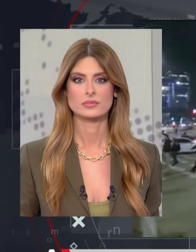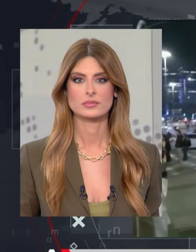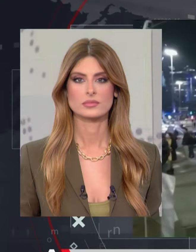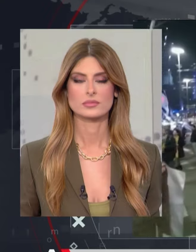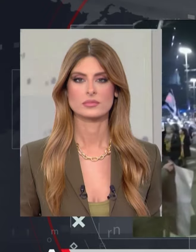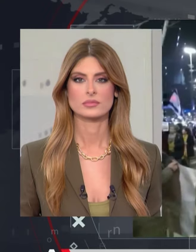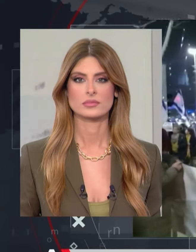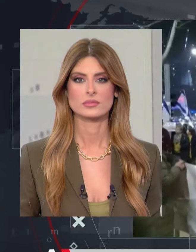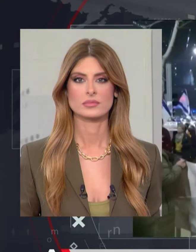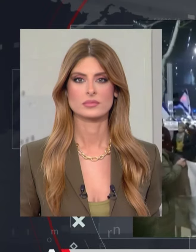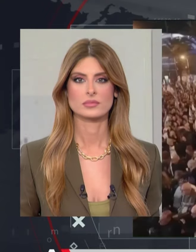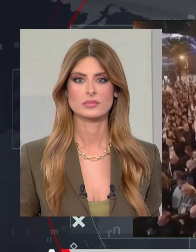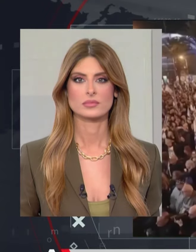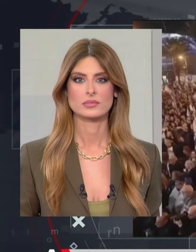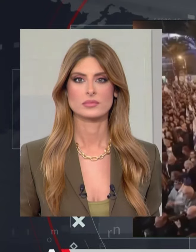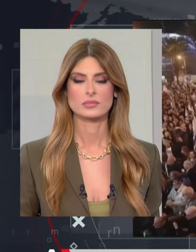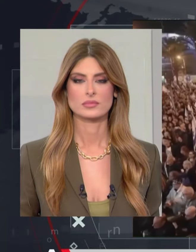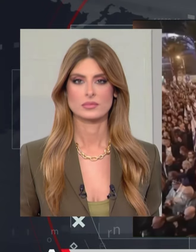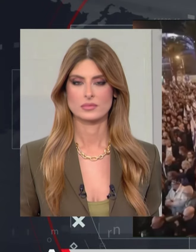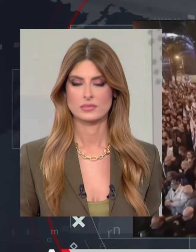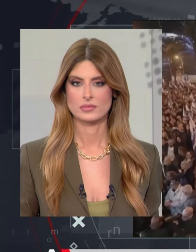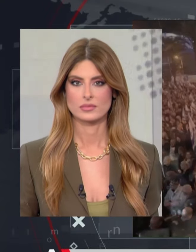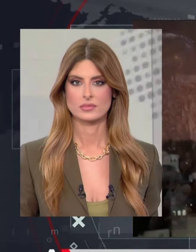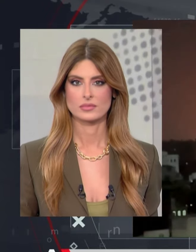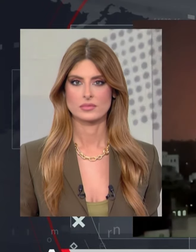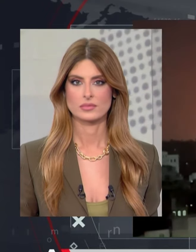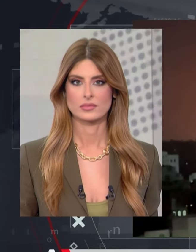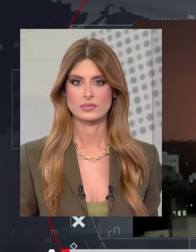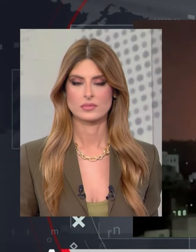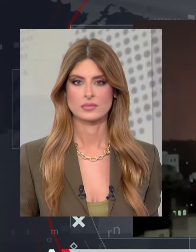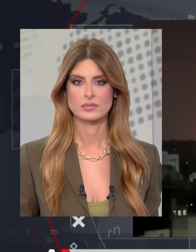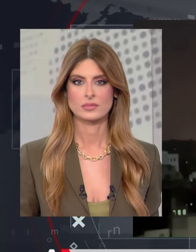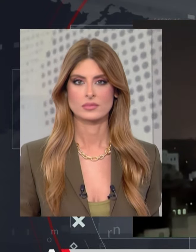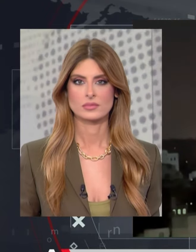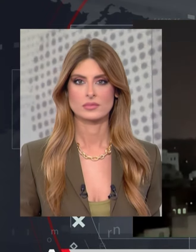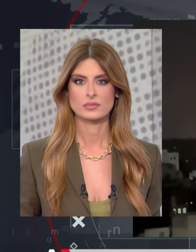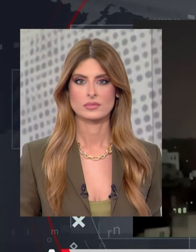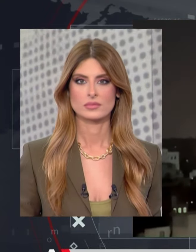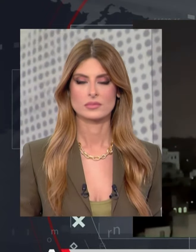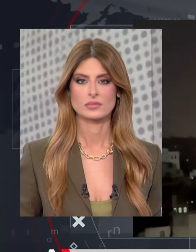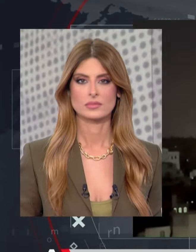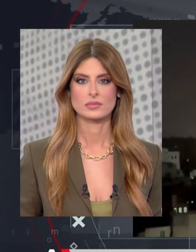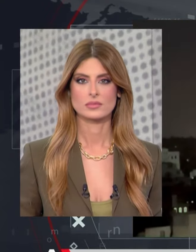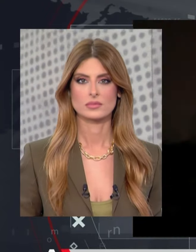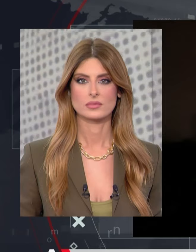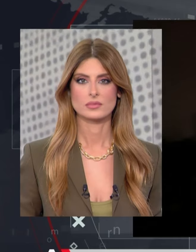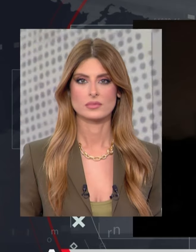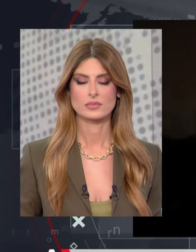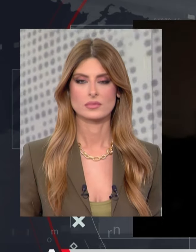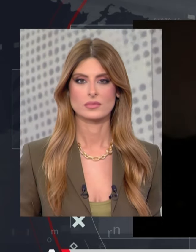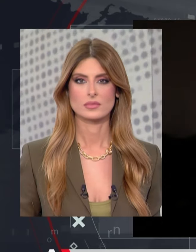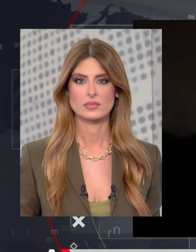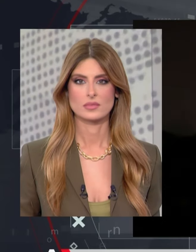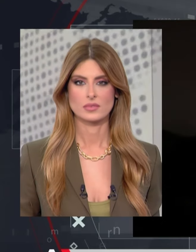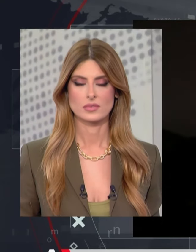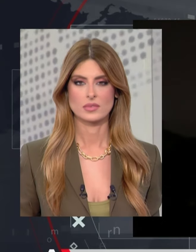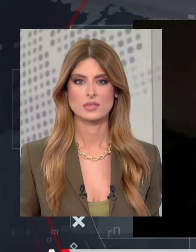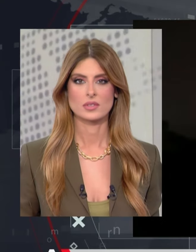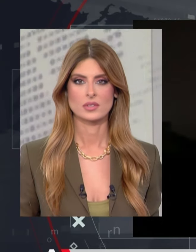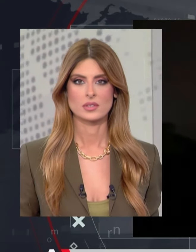να επανεξετάσουν ένα διπλό στρατιωτικό σχέδιο, το οποίο θα περιλαμβάνει τόσο την απομάκρυνση των αμάχων από τη Γάζα, καθώς και μια επιχείρηση